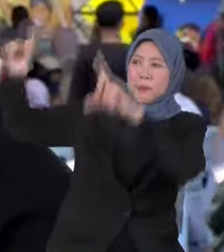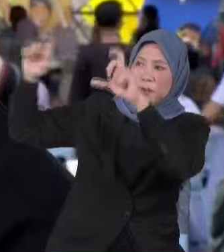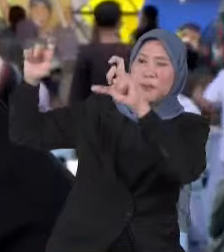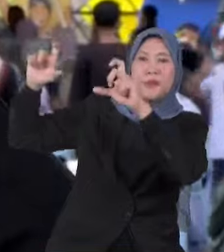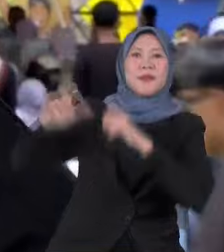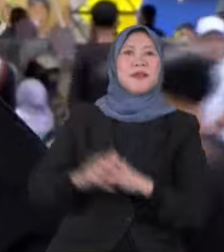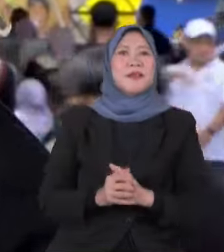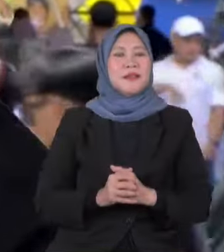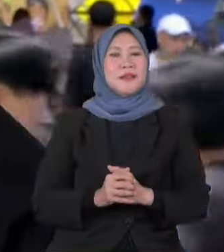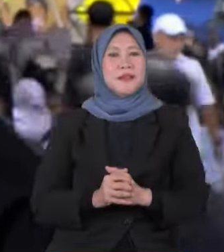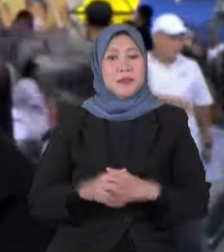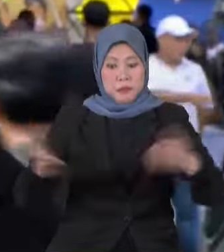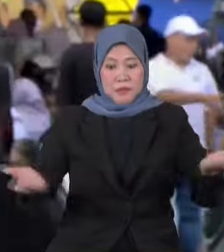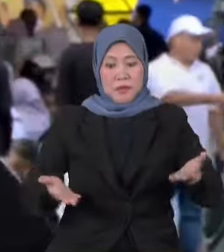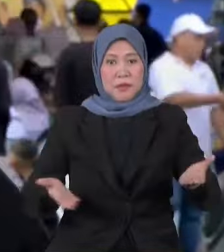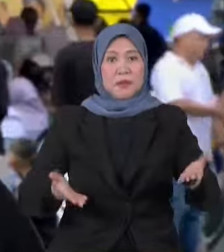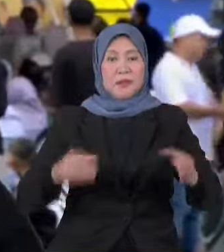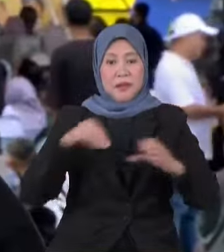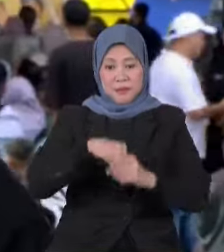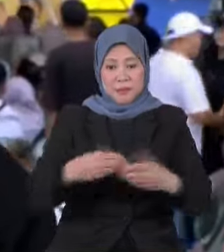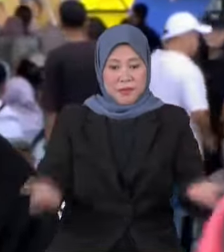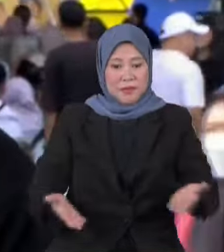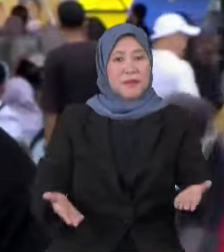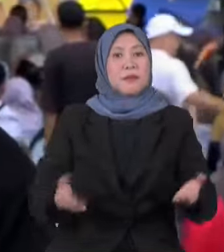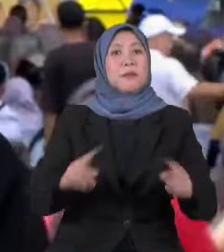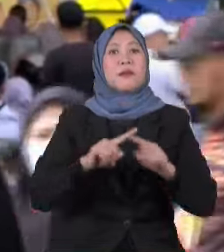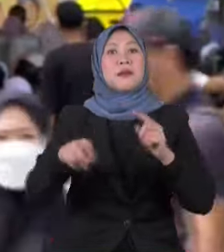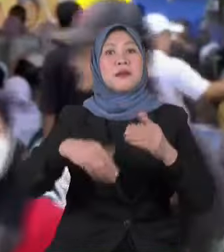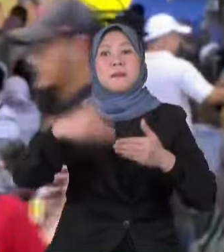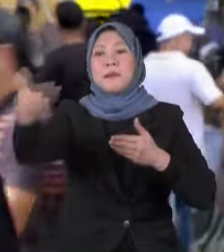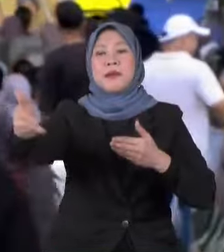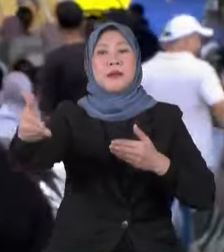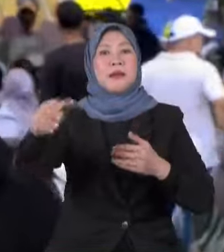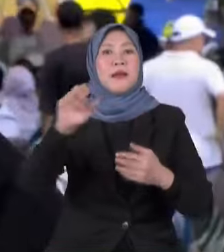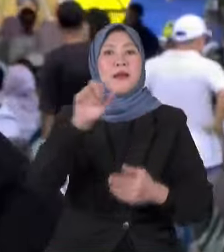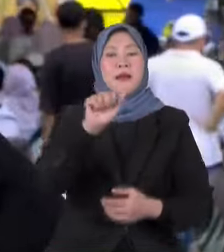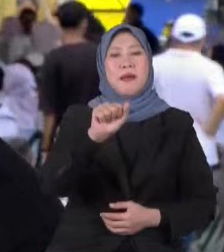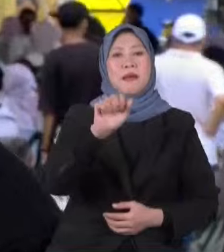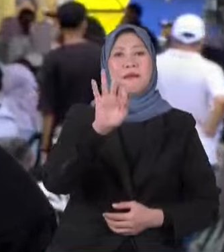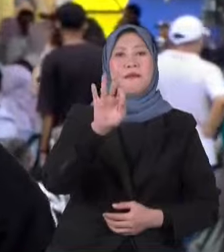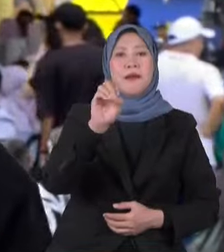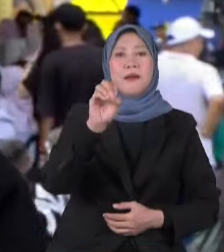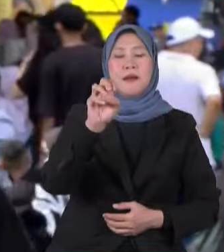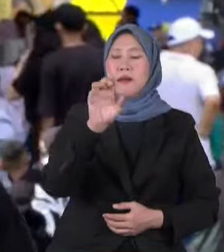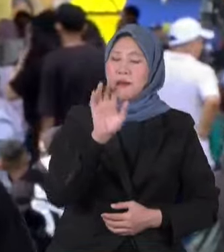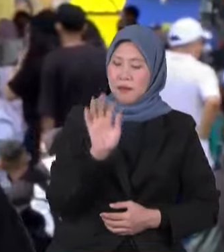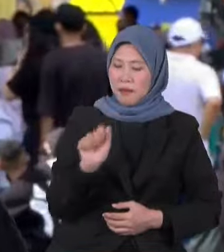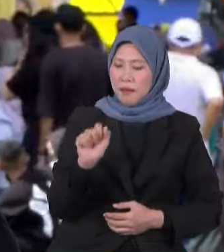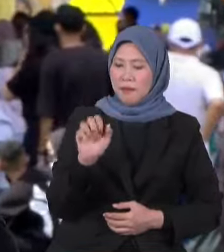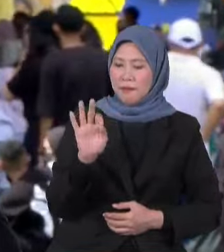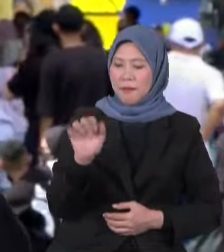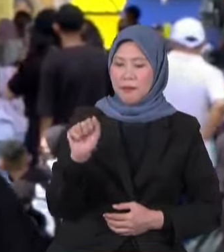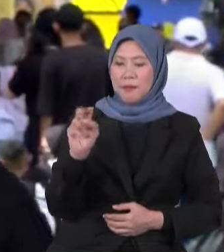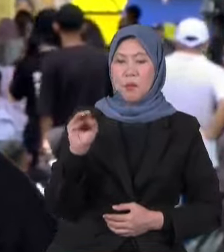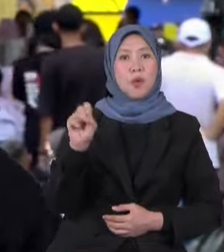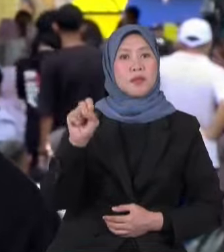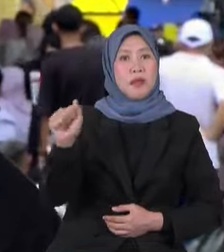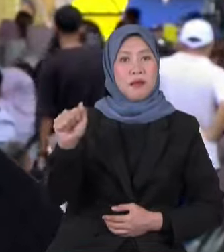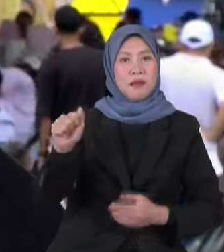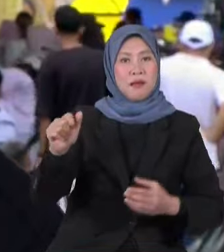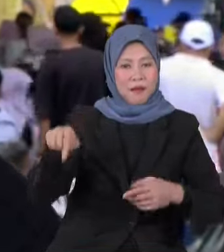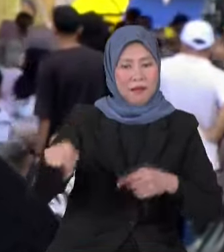bukan dekat sini je, bukan dekat Dataran Palawan ni saja, dekat depan Evan Musa pun kita pacak satu lagi kemah untuk persembahan tradisional,